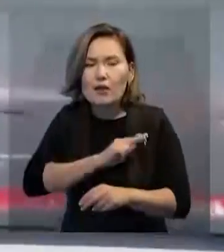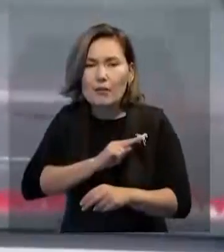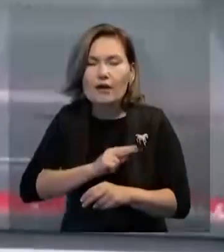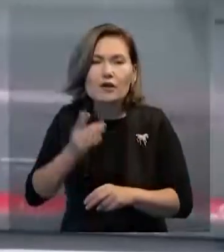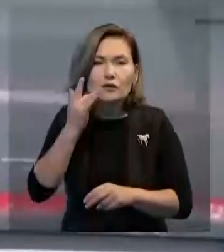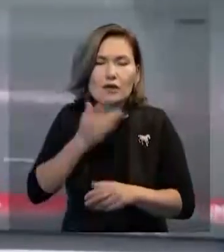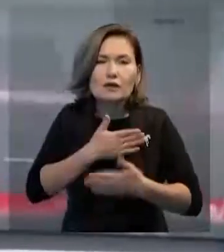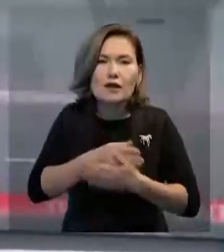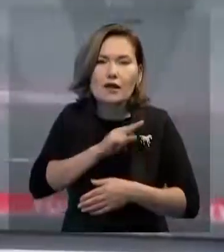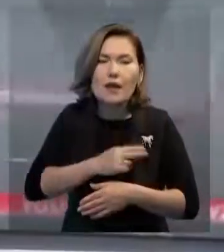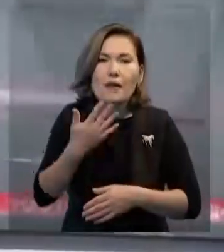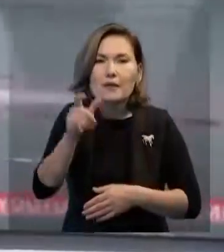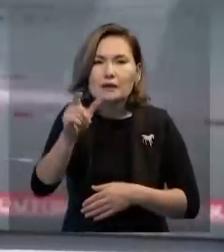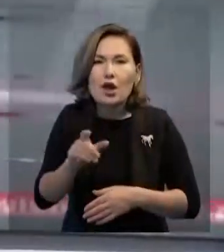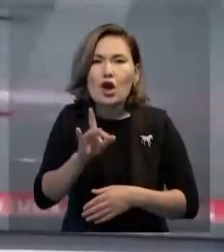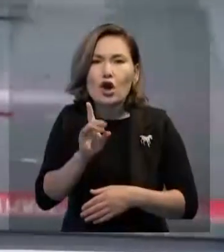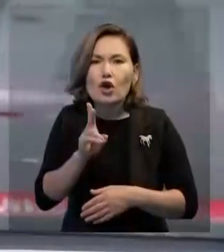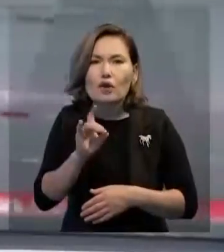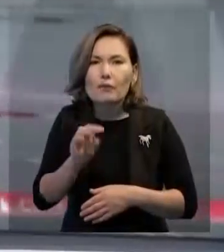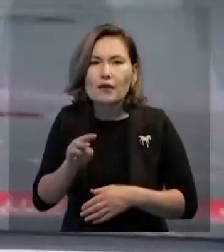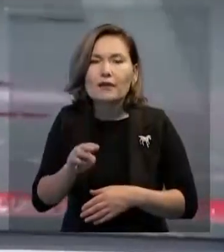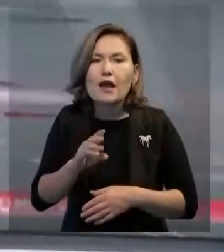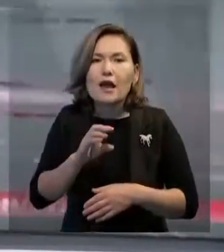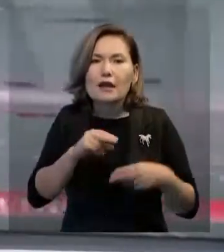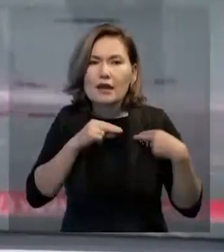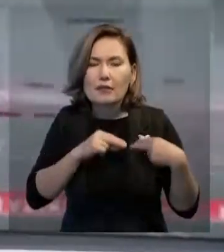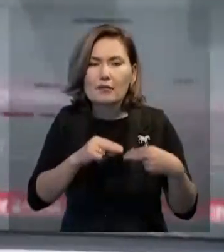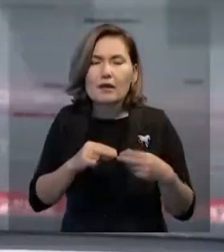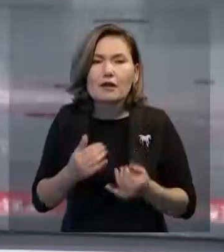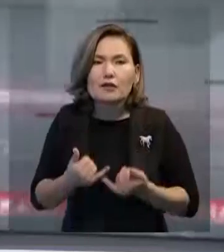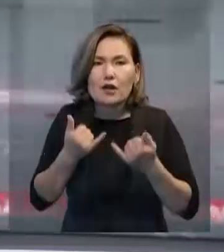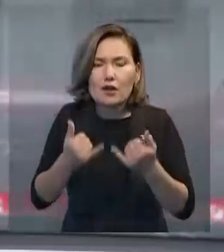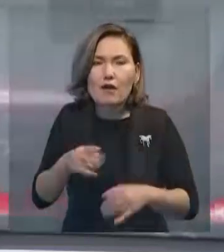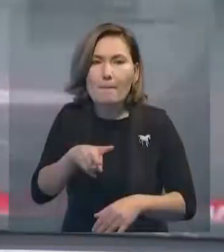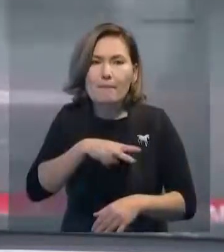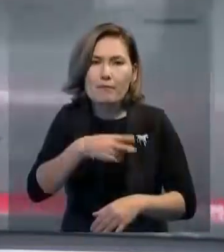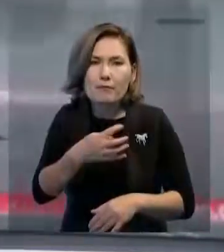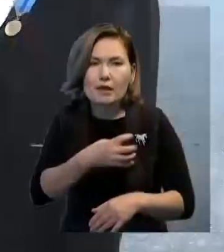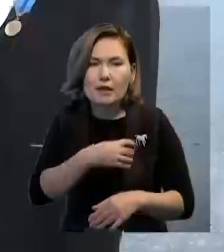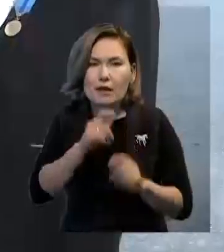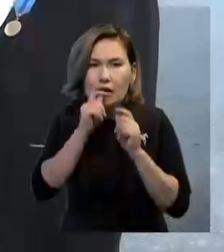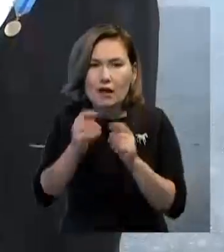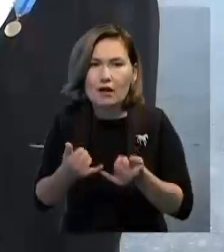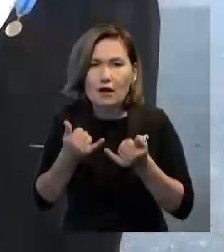ие болған 5 адам құрметпен еңбек даңқы орденін және ерен еңбегі үшін медалін алды.